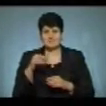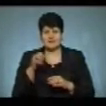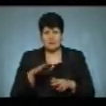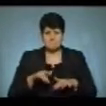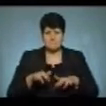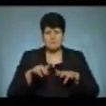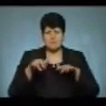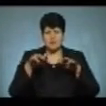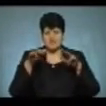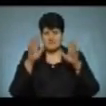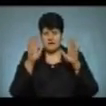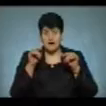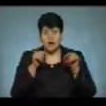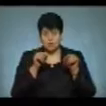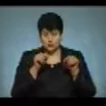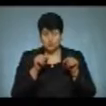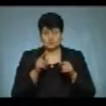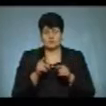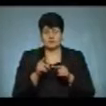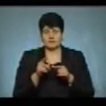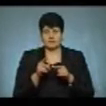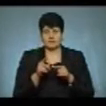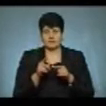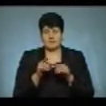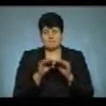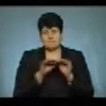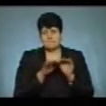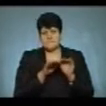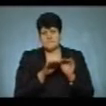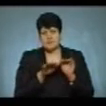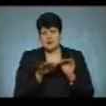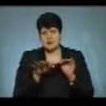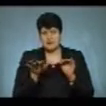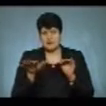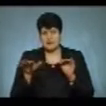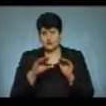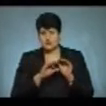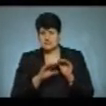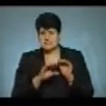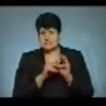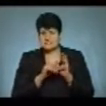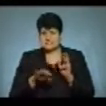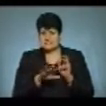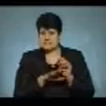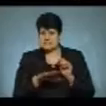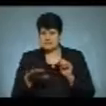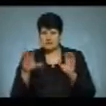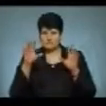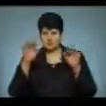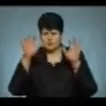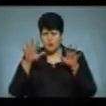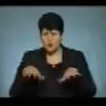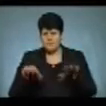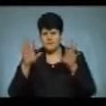піднімається вверх, а тут воно йде паралельно, говориться, землі. І всі опади осідають.